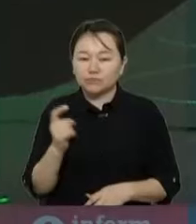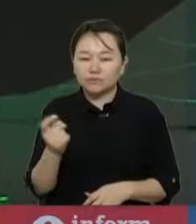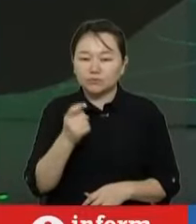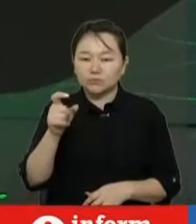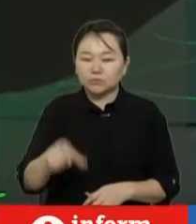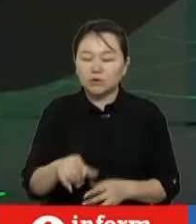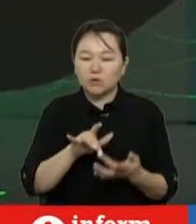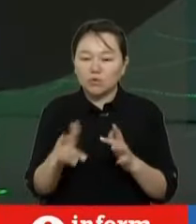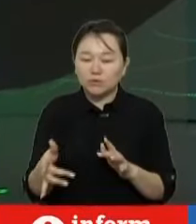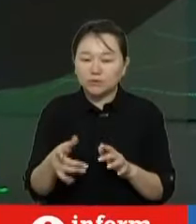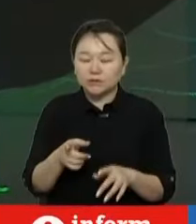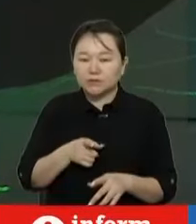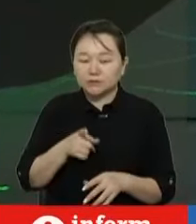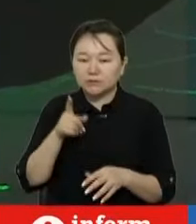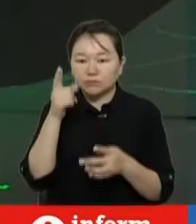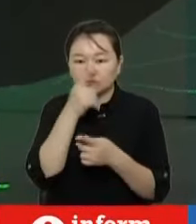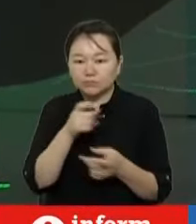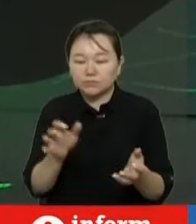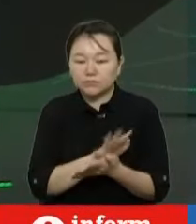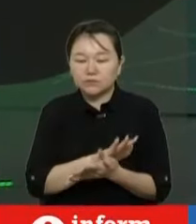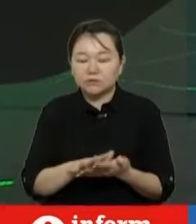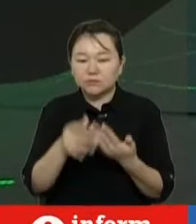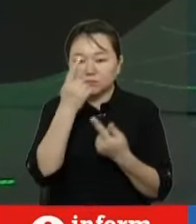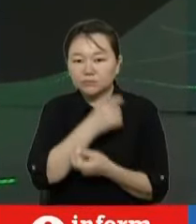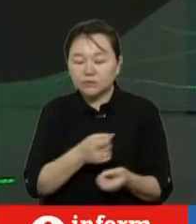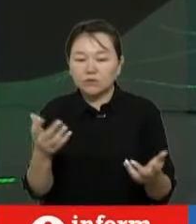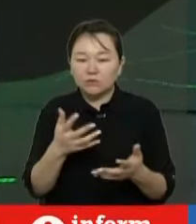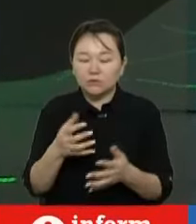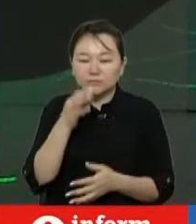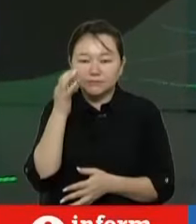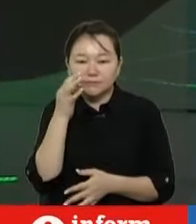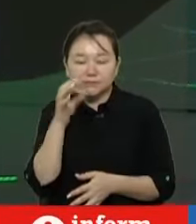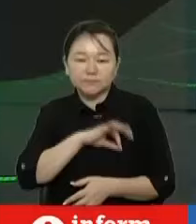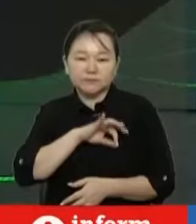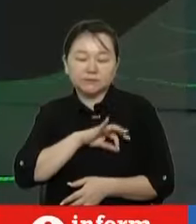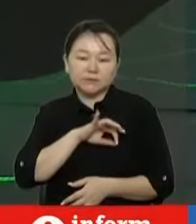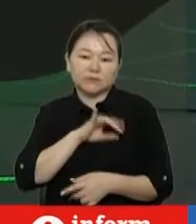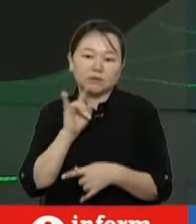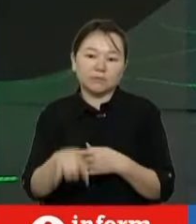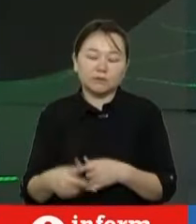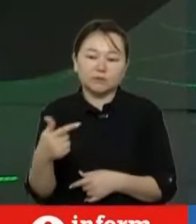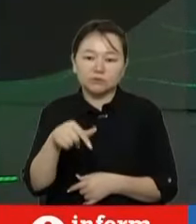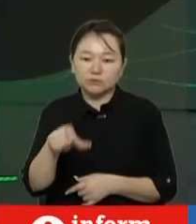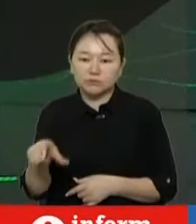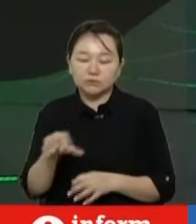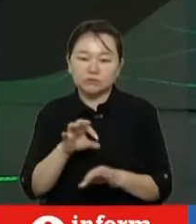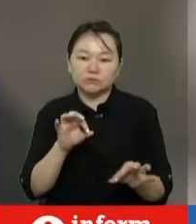на онлайн-площадках и сайтах бесплатных объявлений. Какие уловки они применяют для обмана граждан, расскажет Оксана